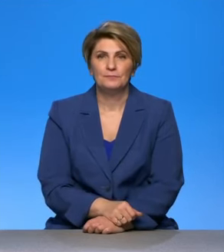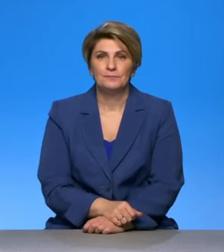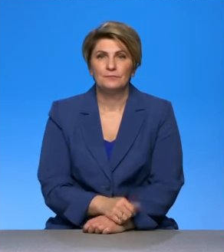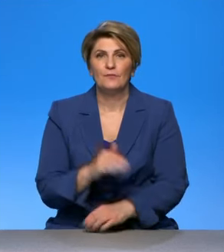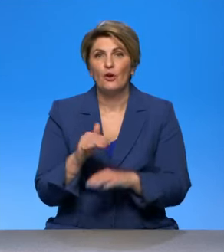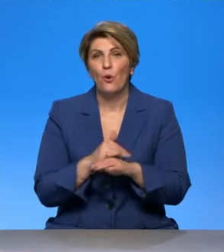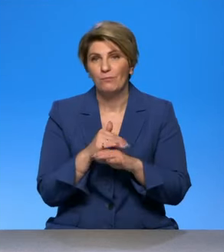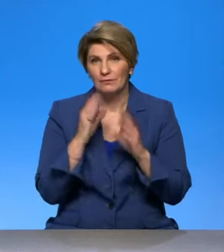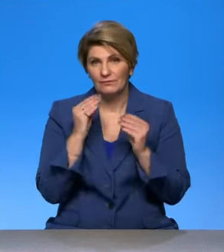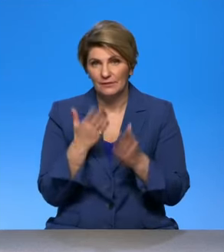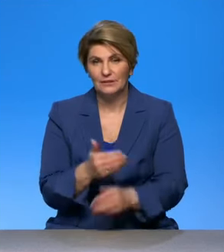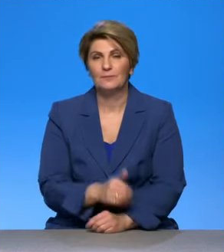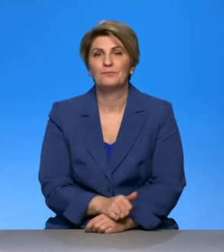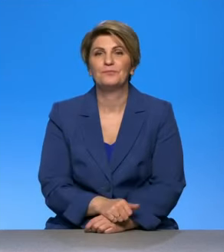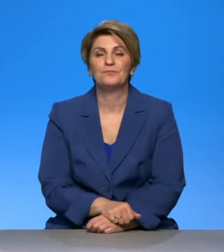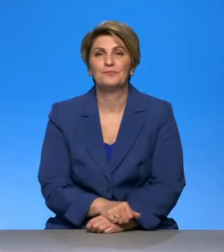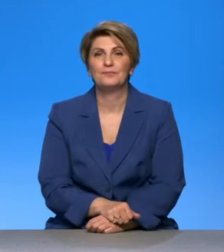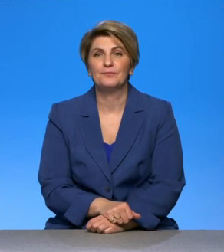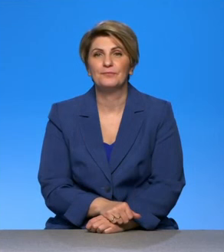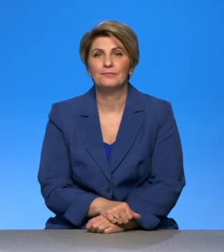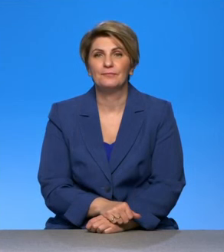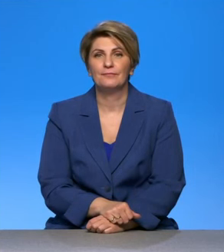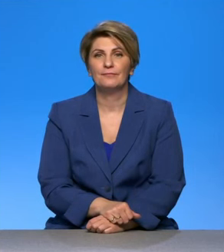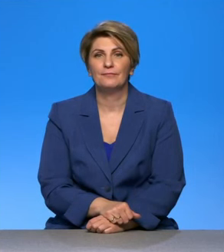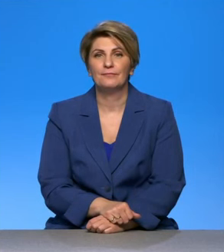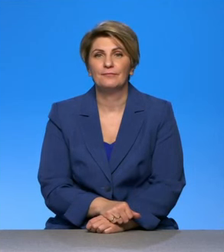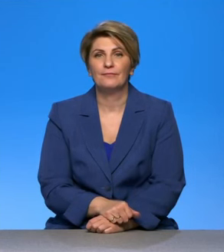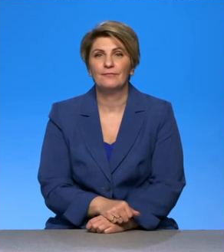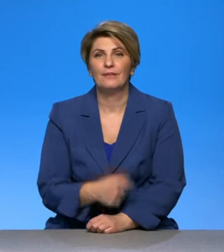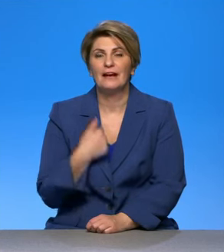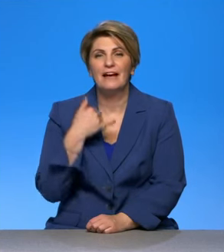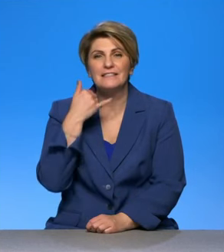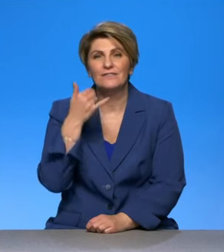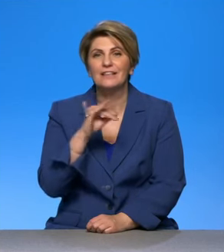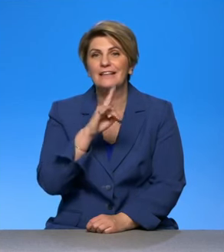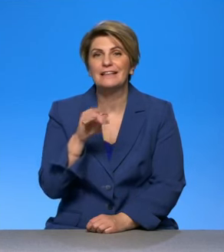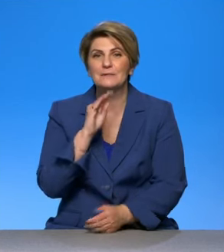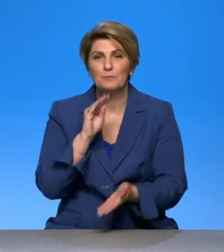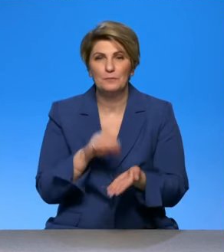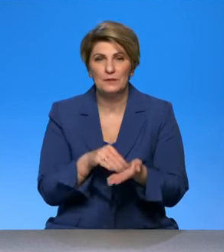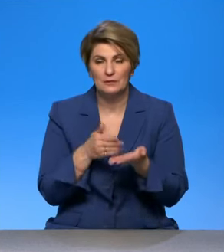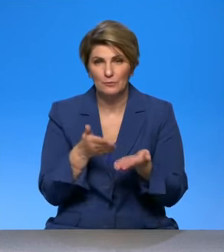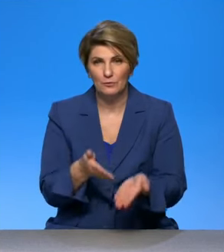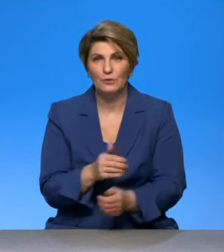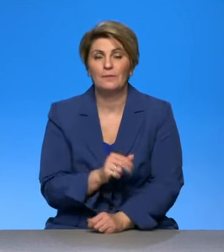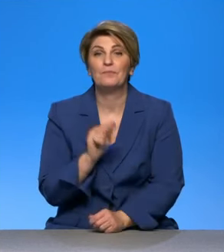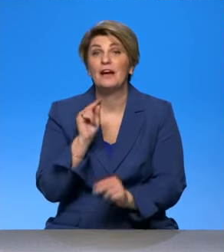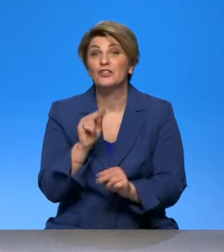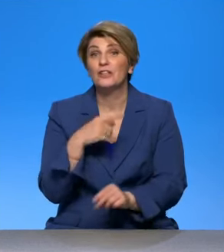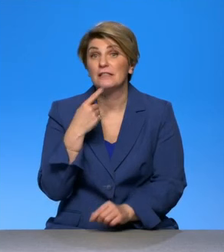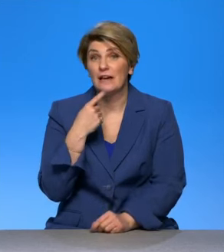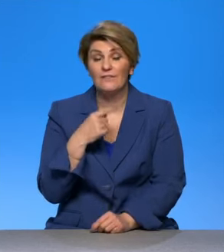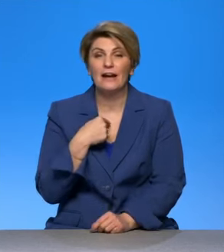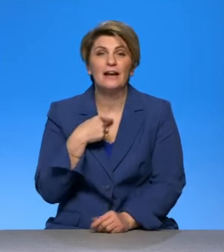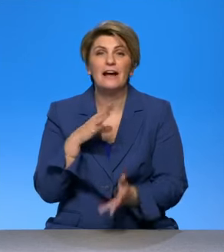вечер. Рада всех видеть и слышать. Взаимно. Я звоню вам из самого красивого города на земле. И, честно говоря, в общем, не